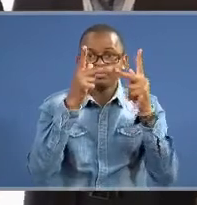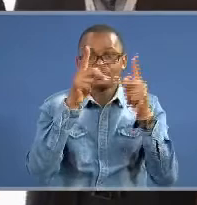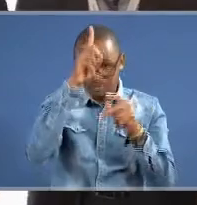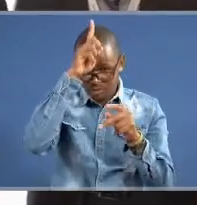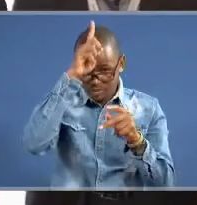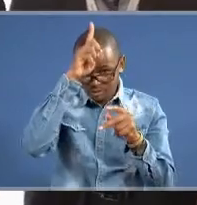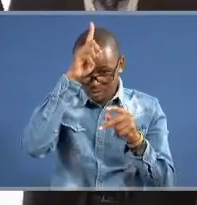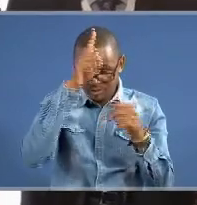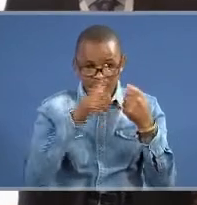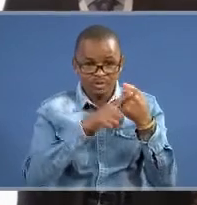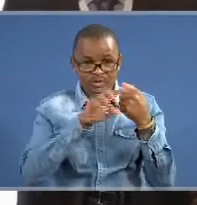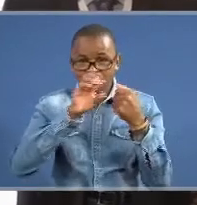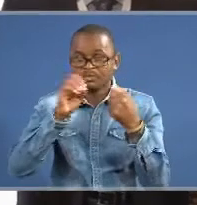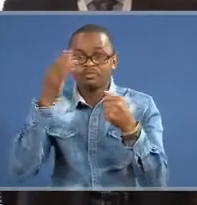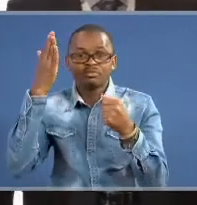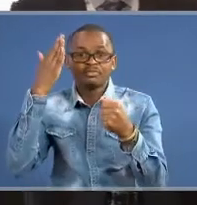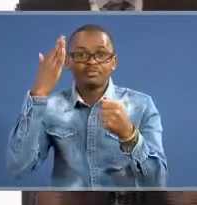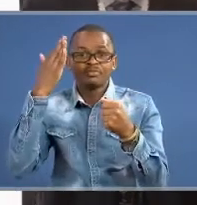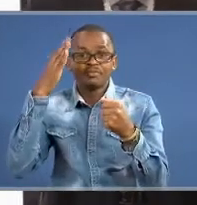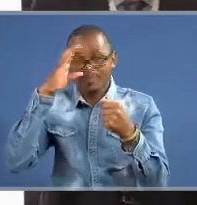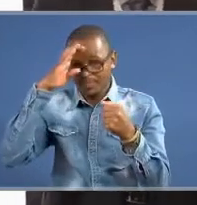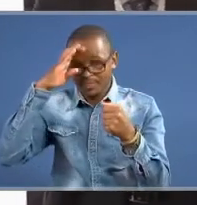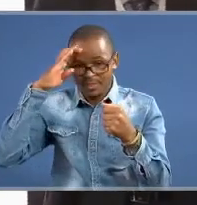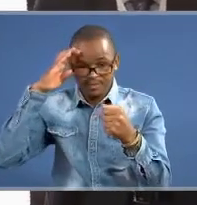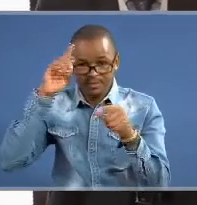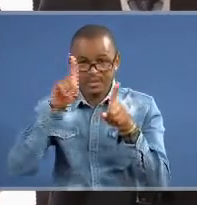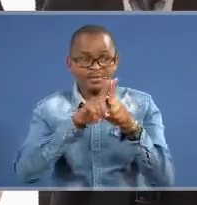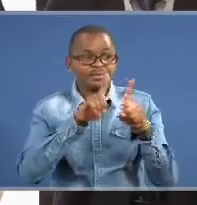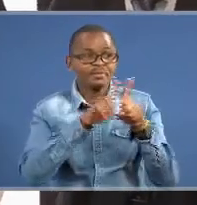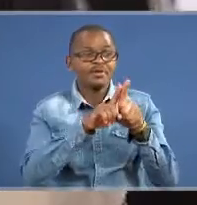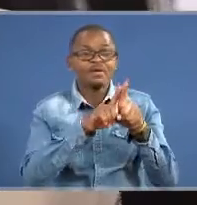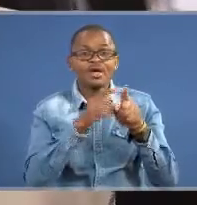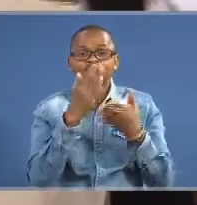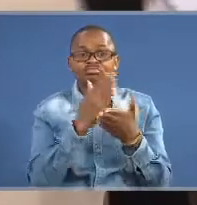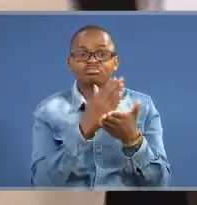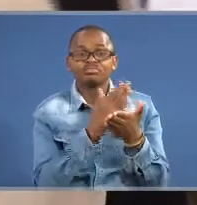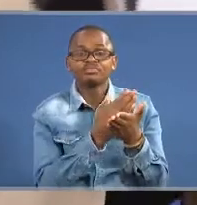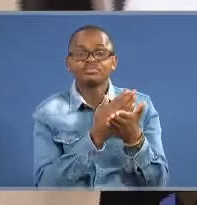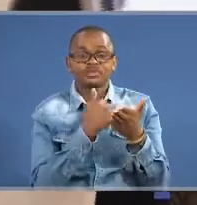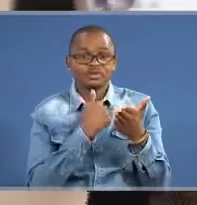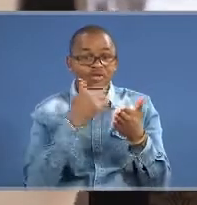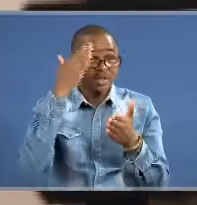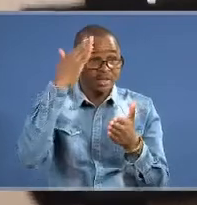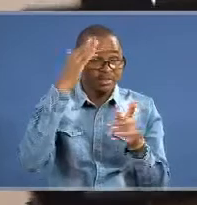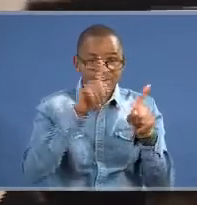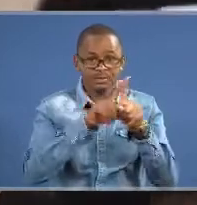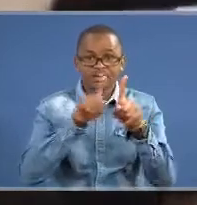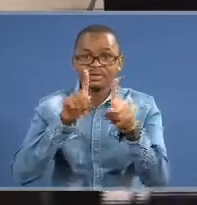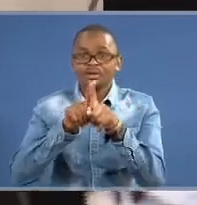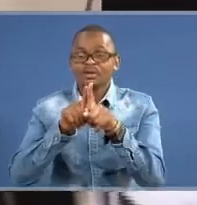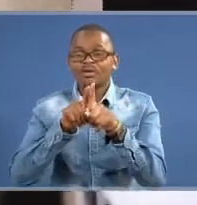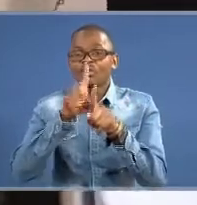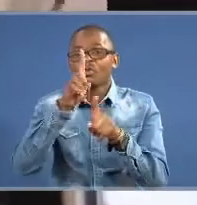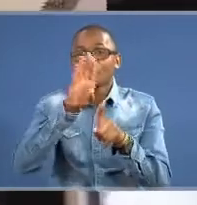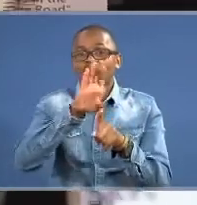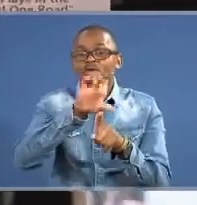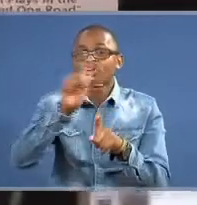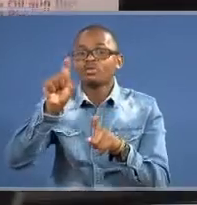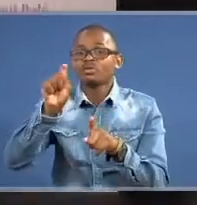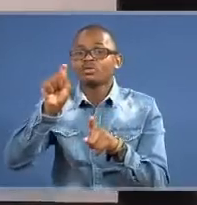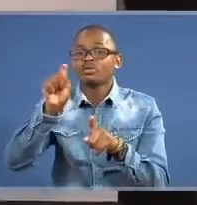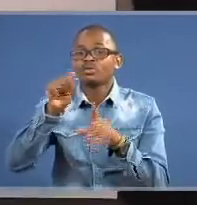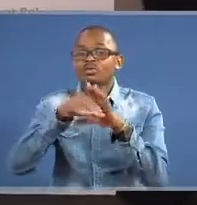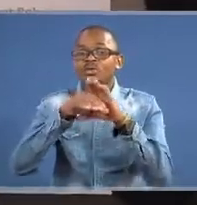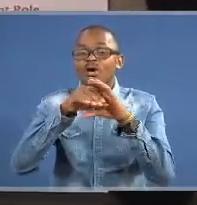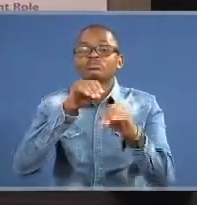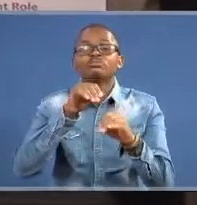Ilipozinduliwa miaka sita iliyopita, ukanda wa China Belt na Road Initiative unaojulikana pia kama One Belt One Road